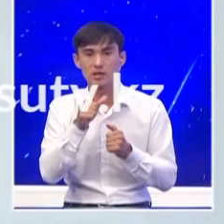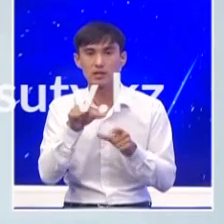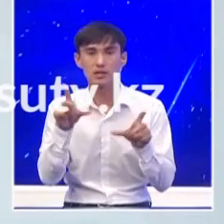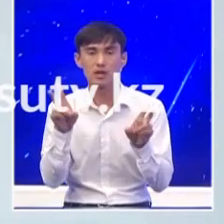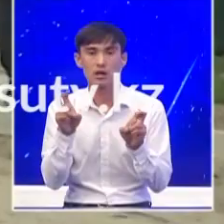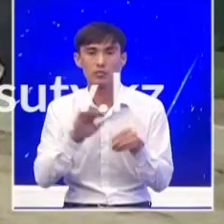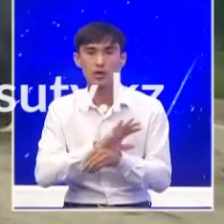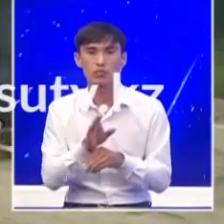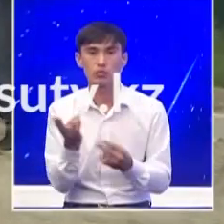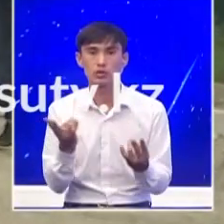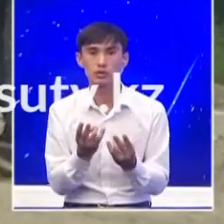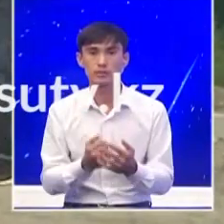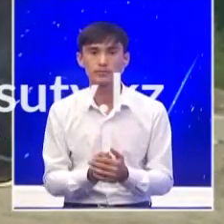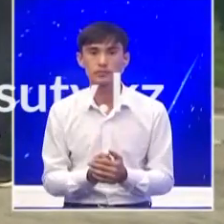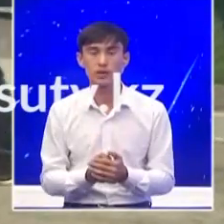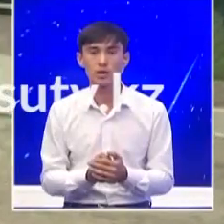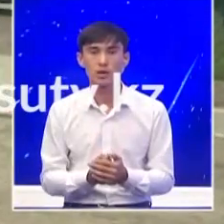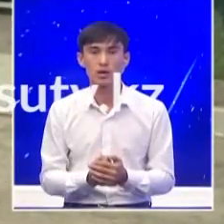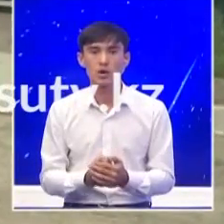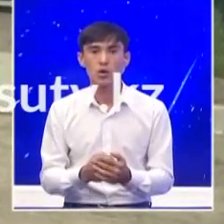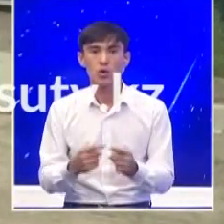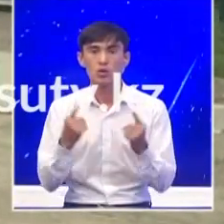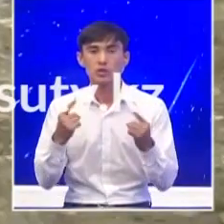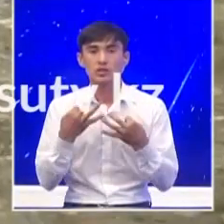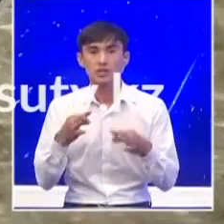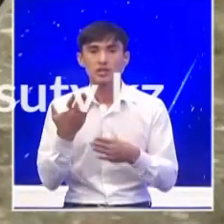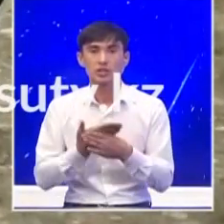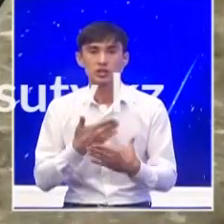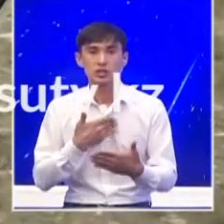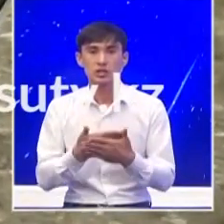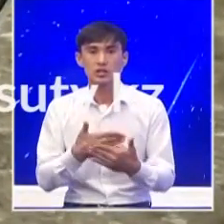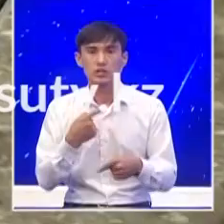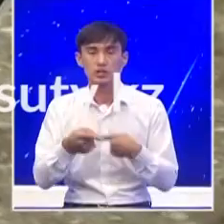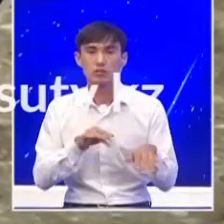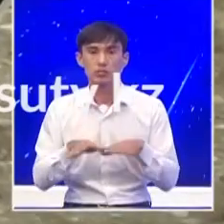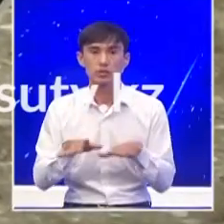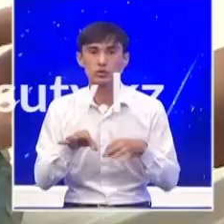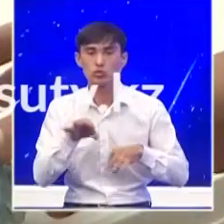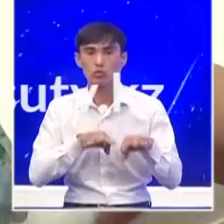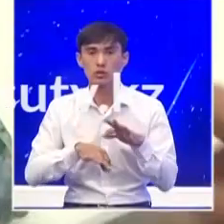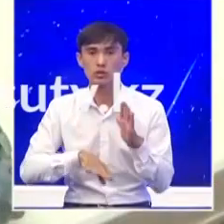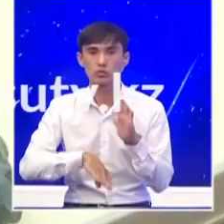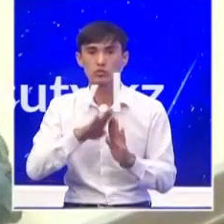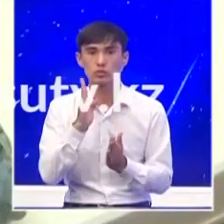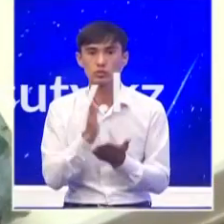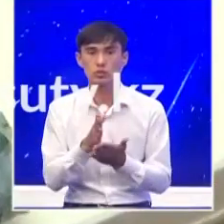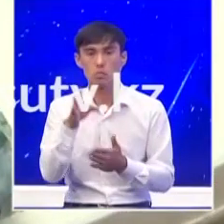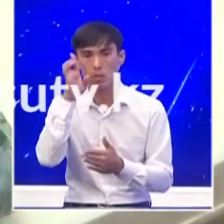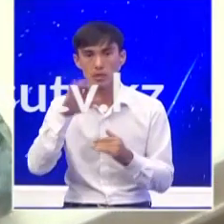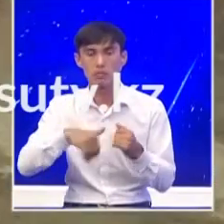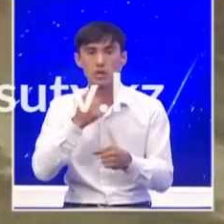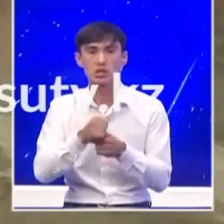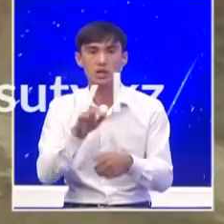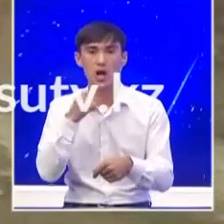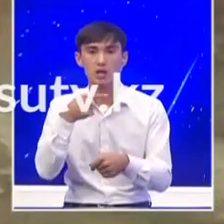керек. Облыста еріктілер жылының жалғасы ретінде егістер марафоны жалпыұлттық жобасы іске асырылып келеді. Мемлекет басшысы